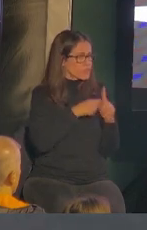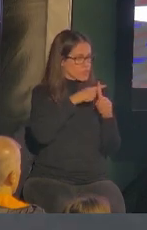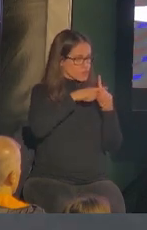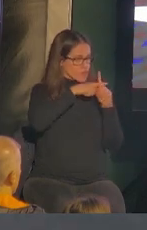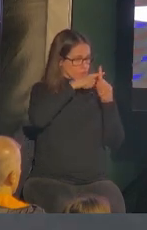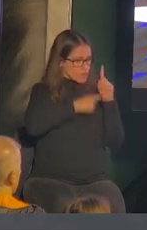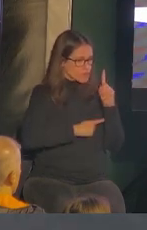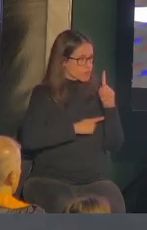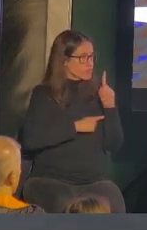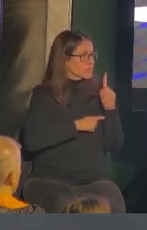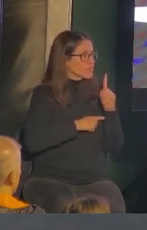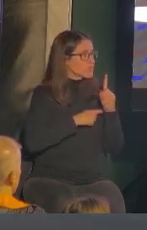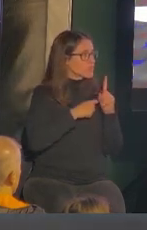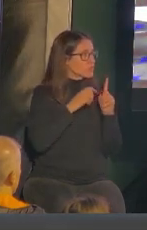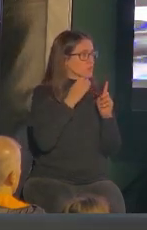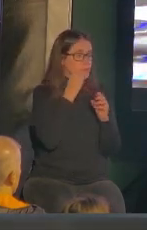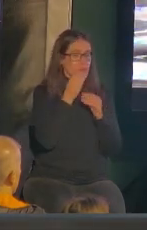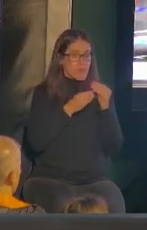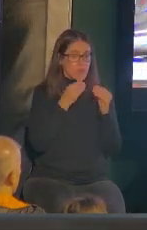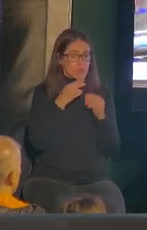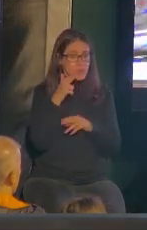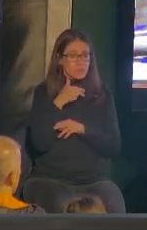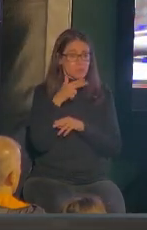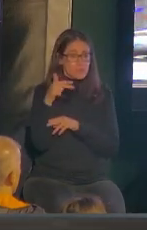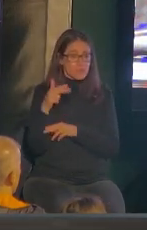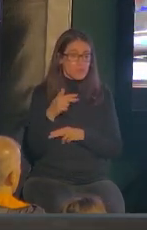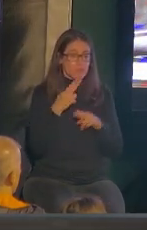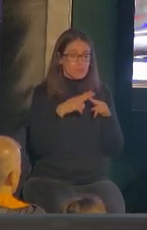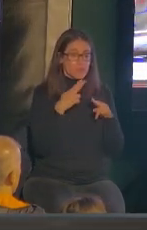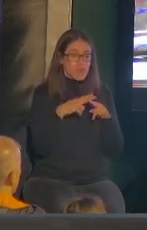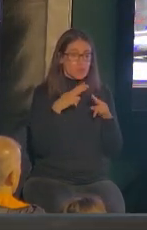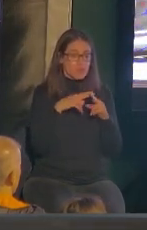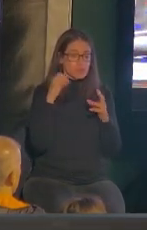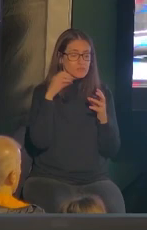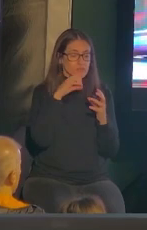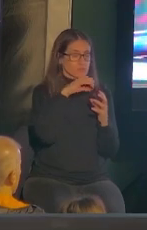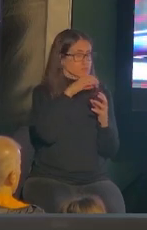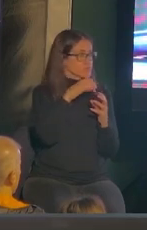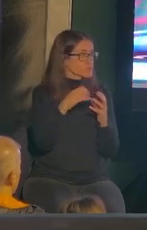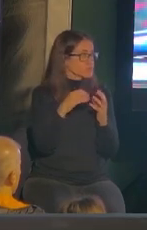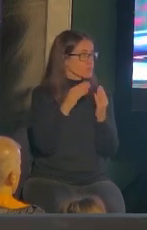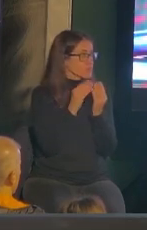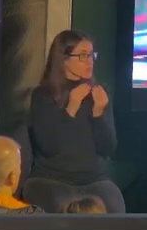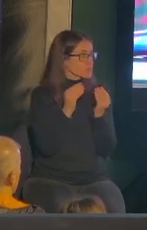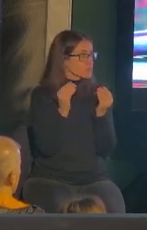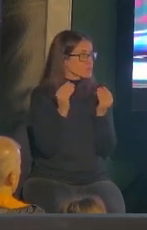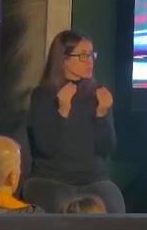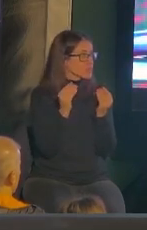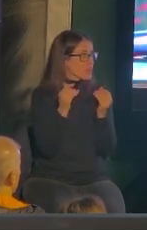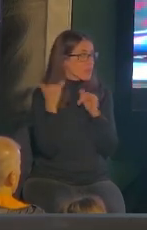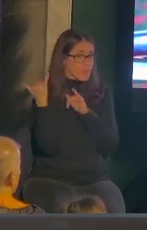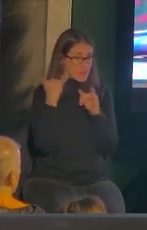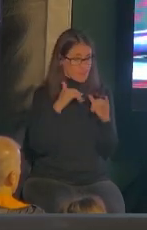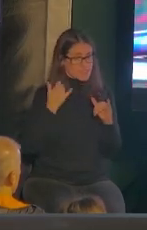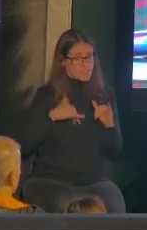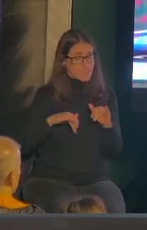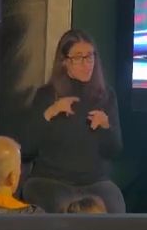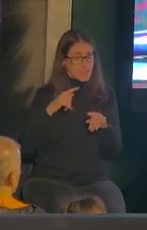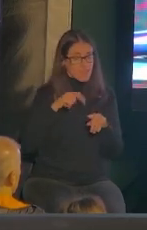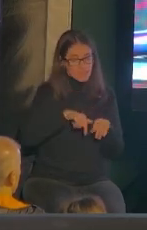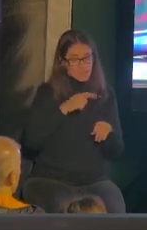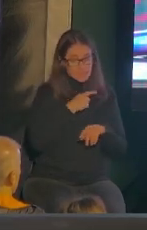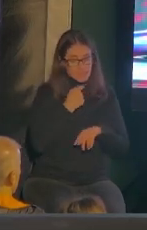amb una pistola i xocolata el que faig és donar-li aquesta textura, que ara veureu que les porto pintades perquè aquí no podia pintar,